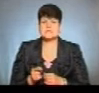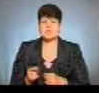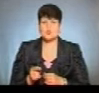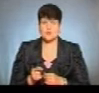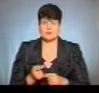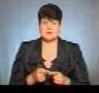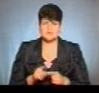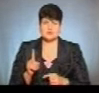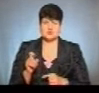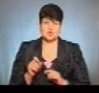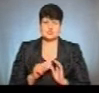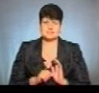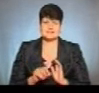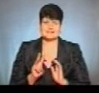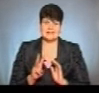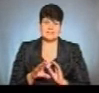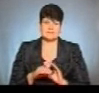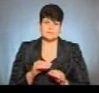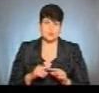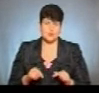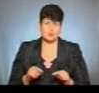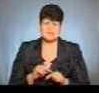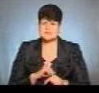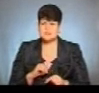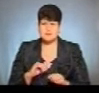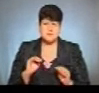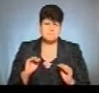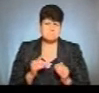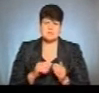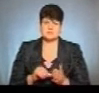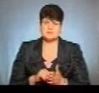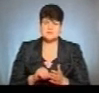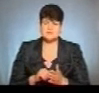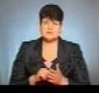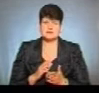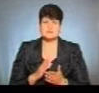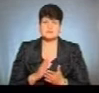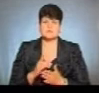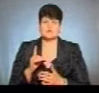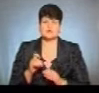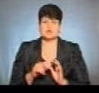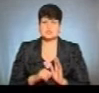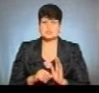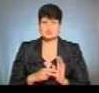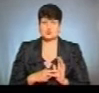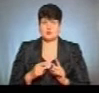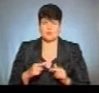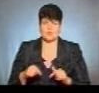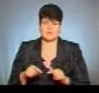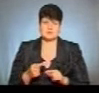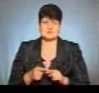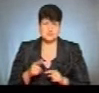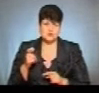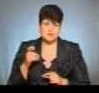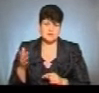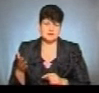це 163 округ. І найменше представників висунуто від 167 округу, ну це